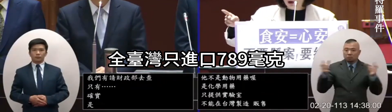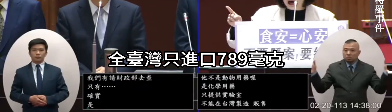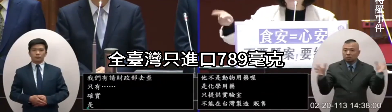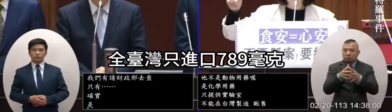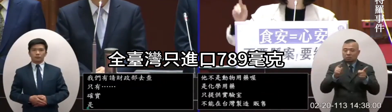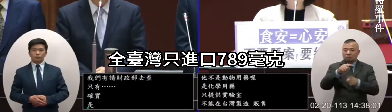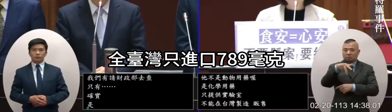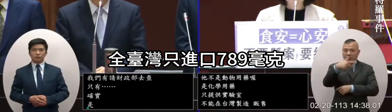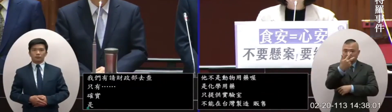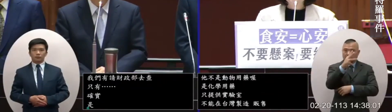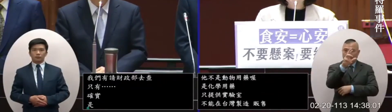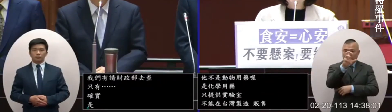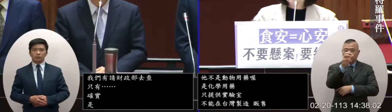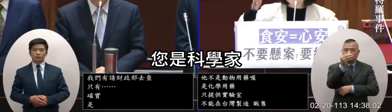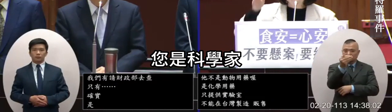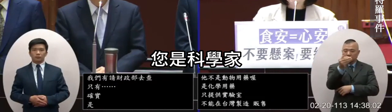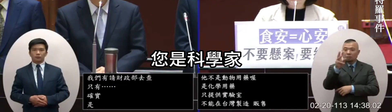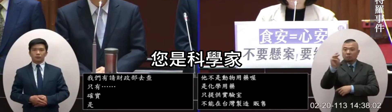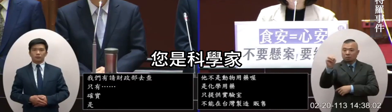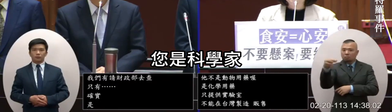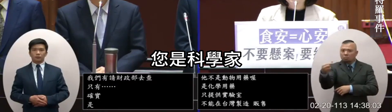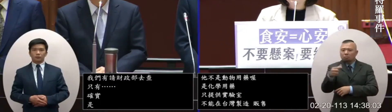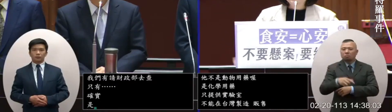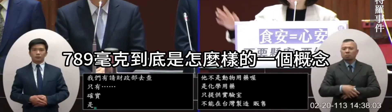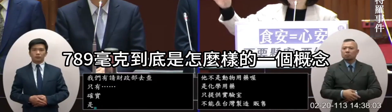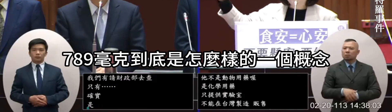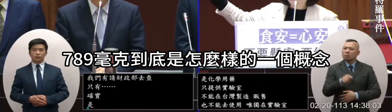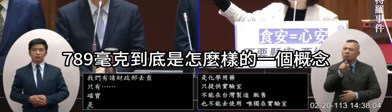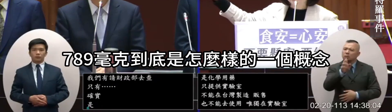789毫克，您是科学家，